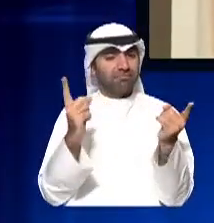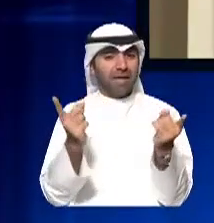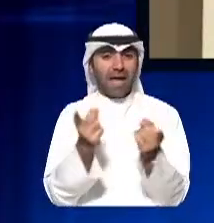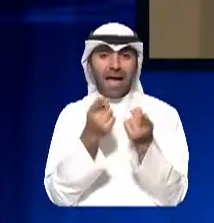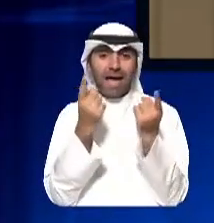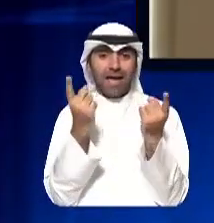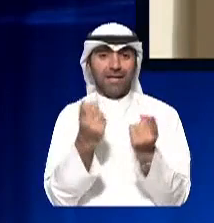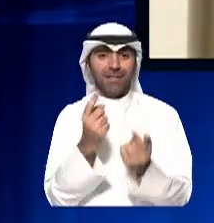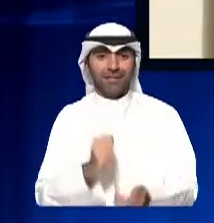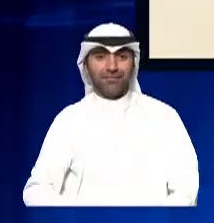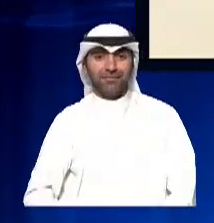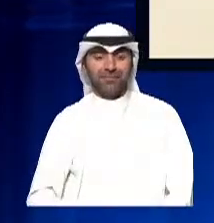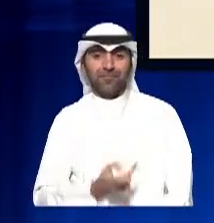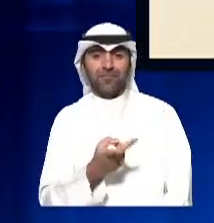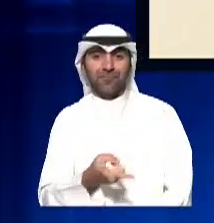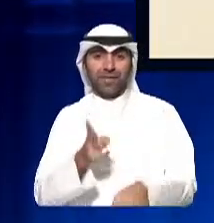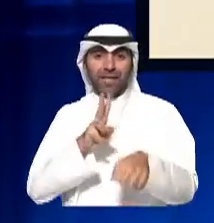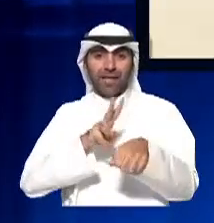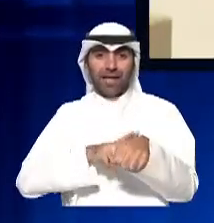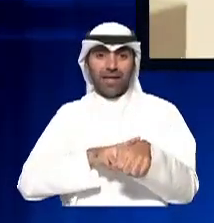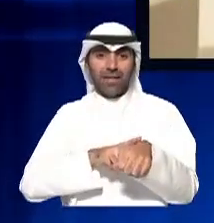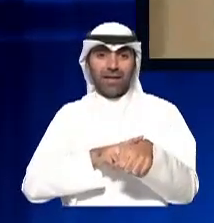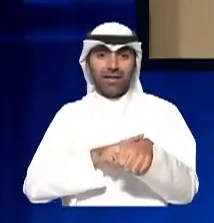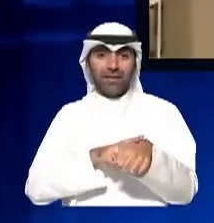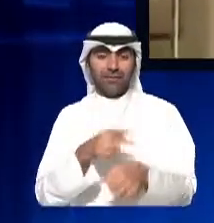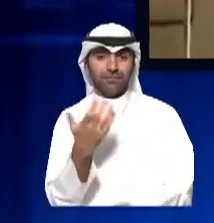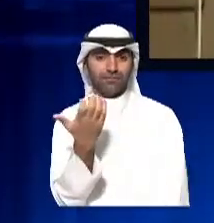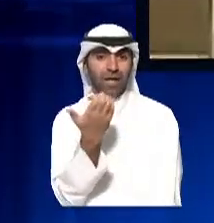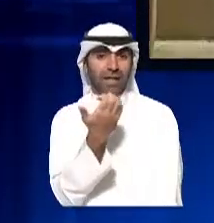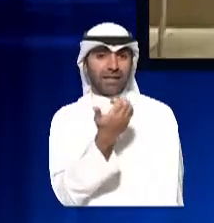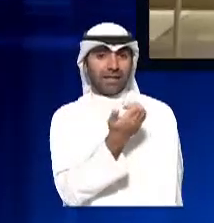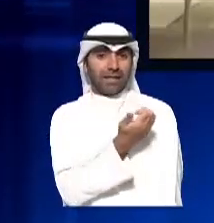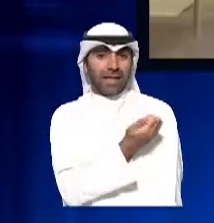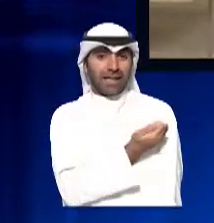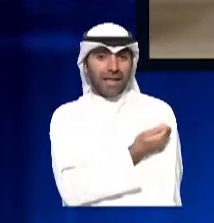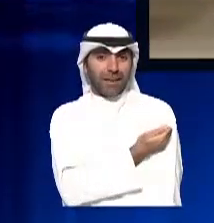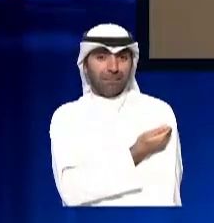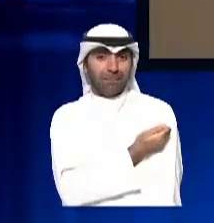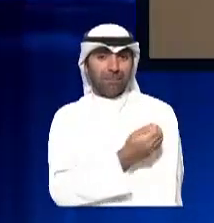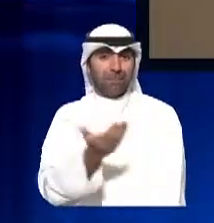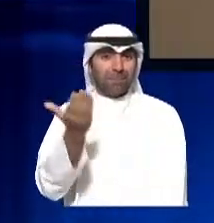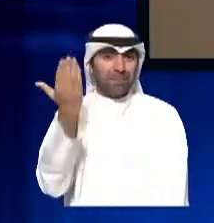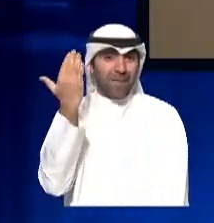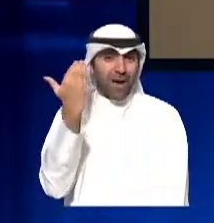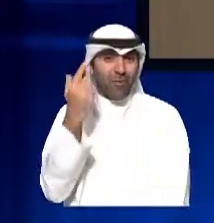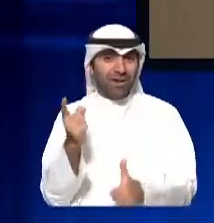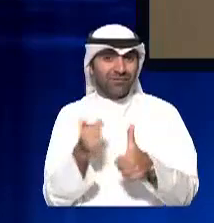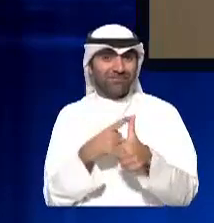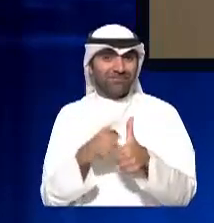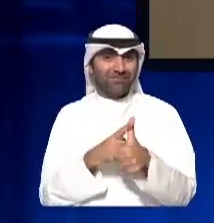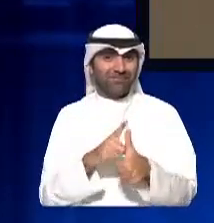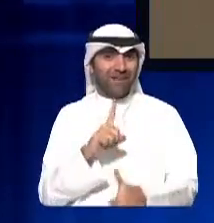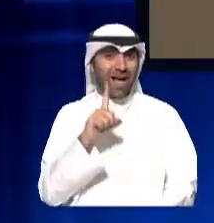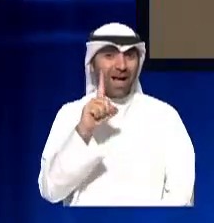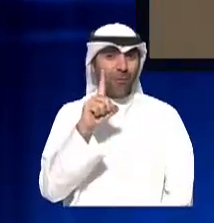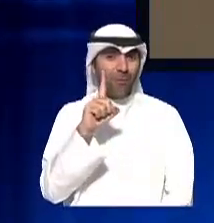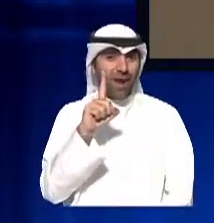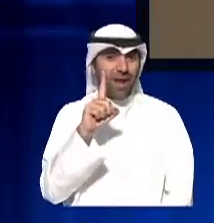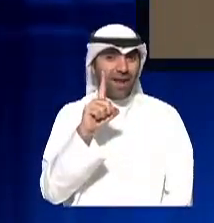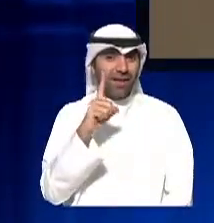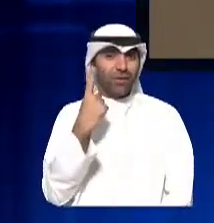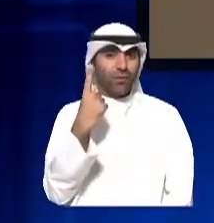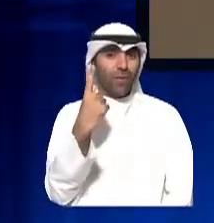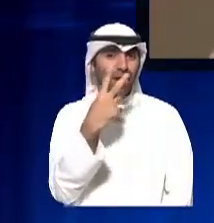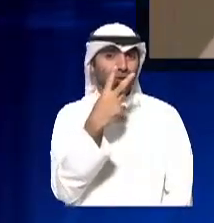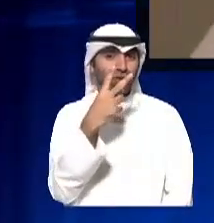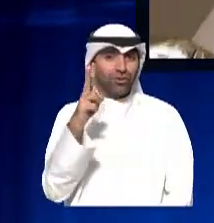الثانية تعتبر ضمان لاستمرارية حملات تطعيم، حتى ما يحصل توقف لا سمح